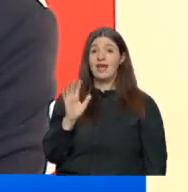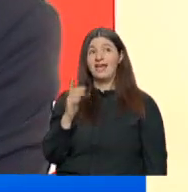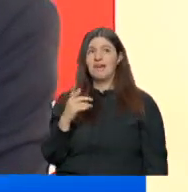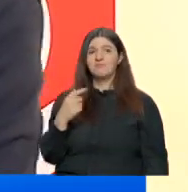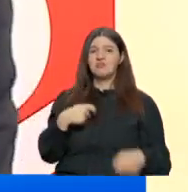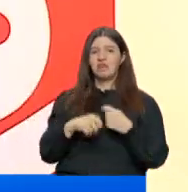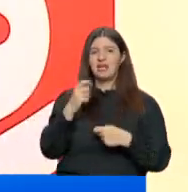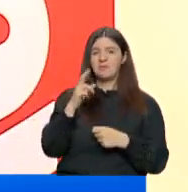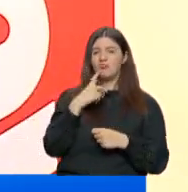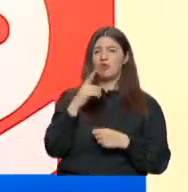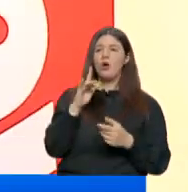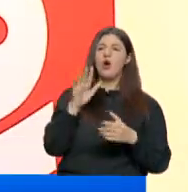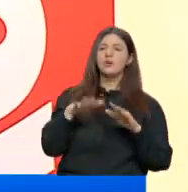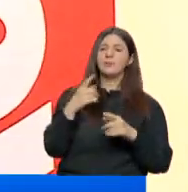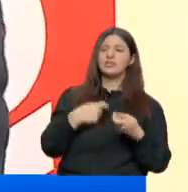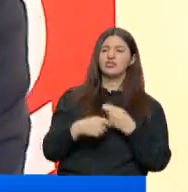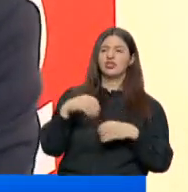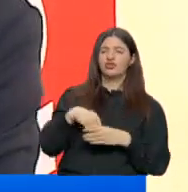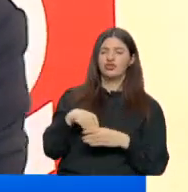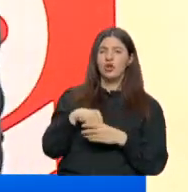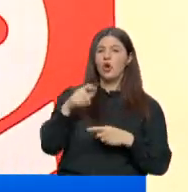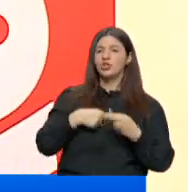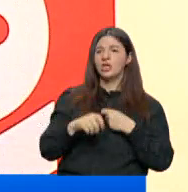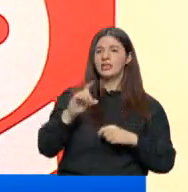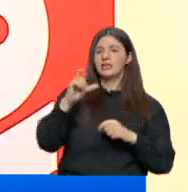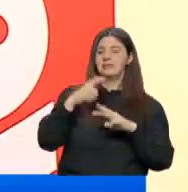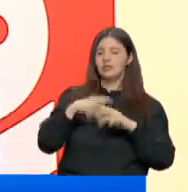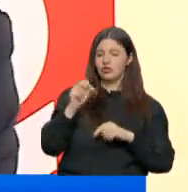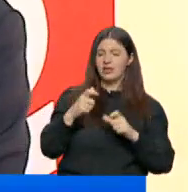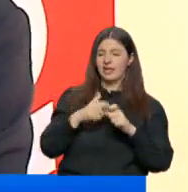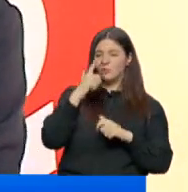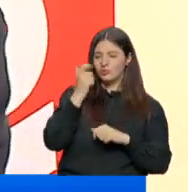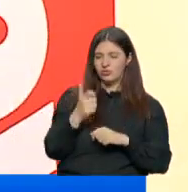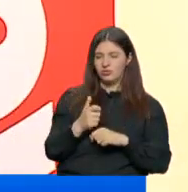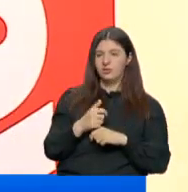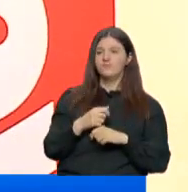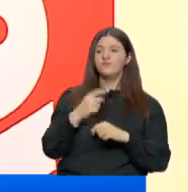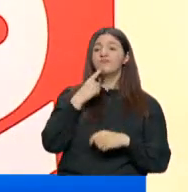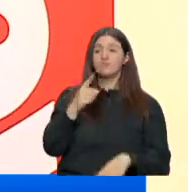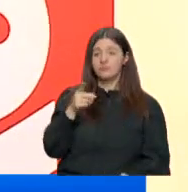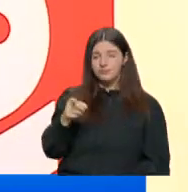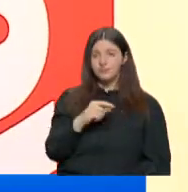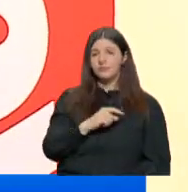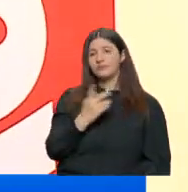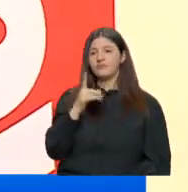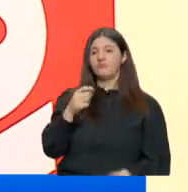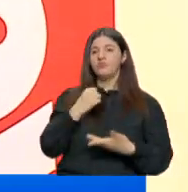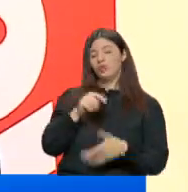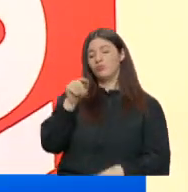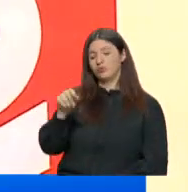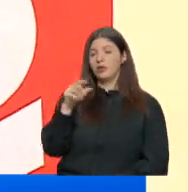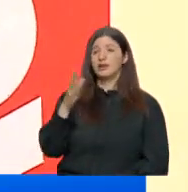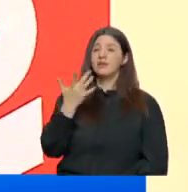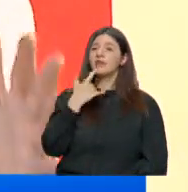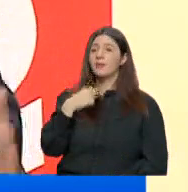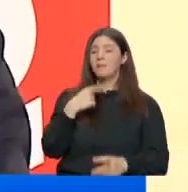diyorlar ya. Ortalama bir şirkette o şirketin CEO'suna, genel müdürüne deseniz ki işte senin bütçen bu, ya da o dese ki